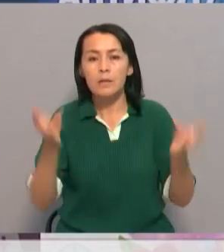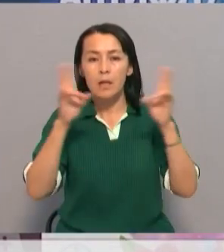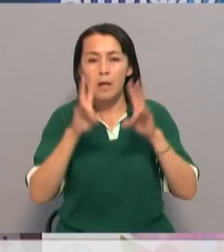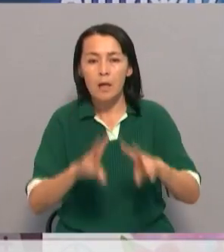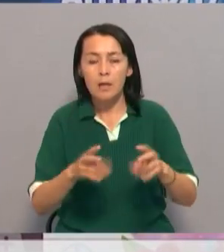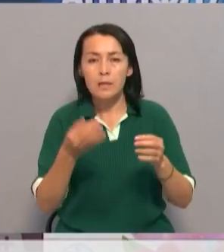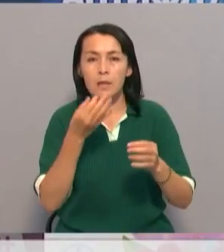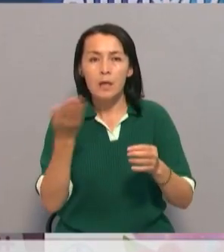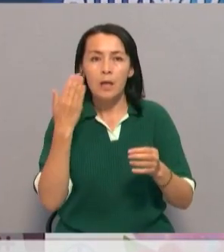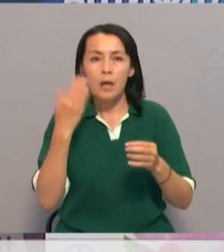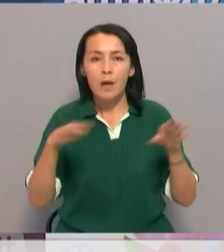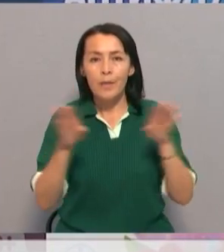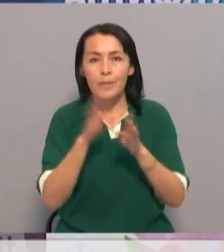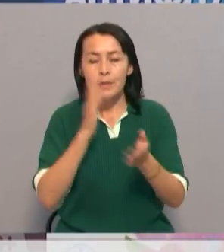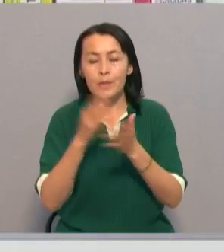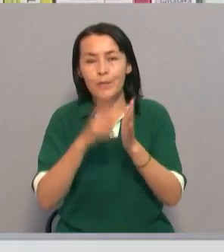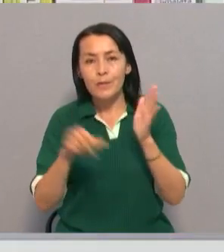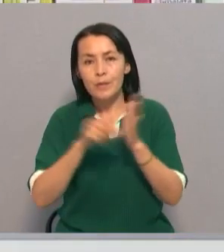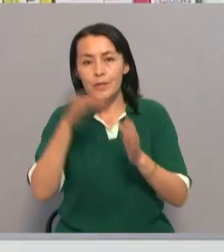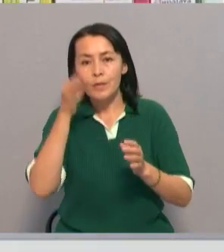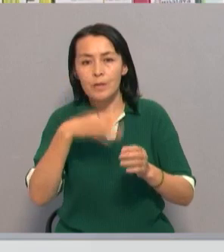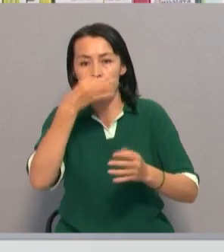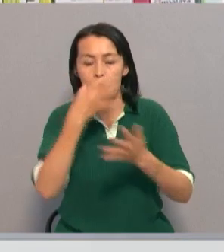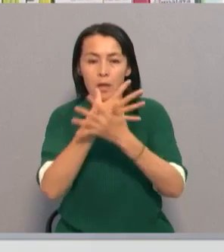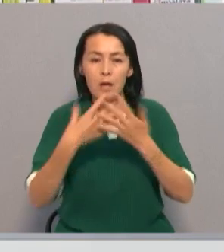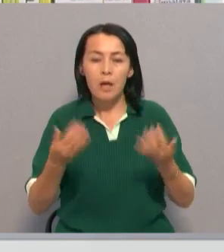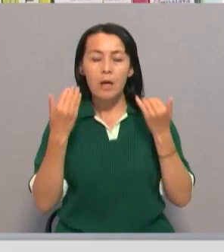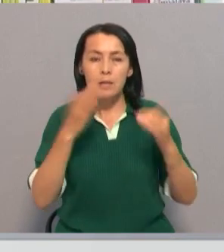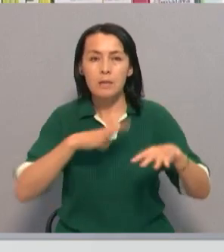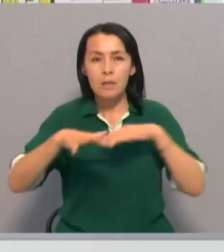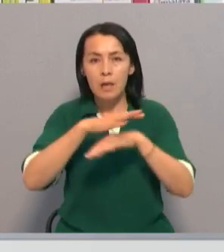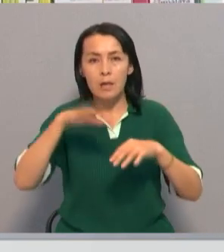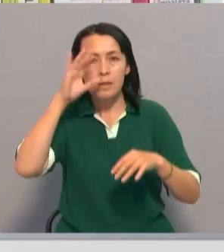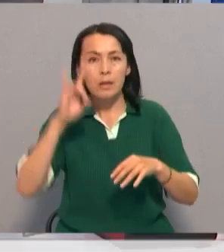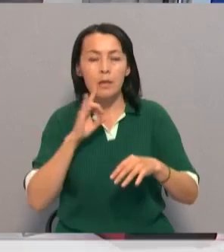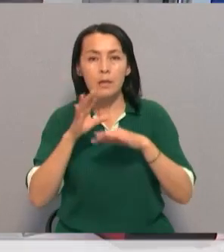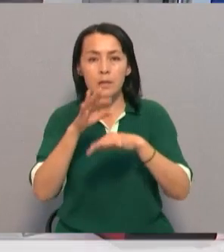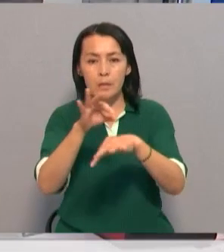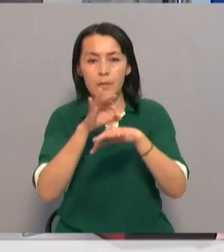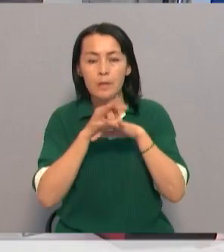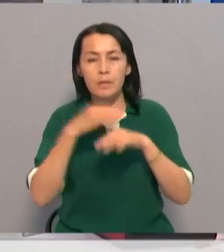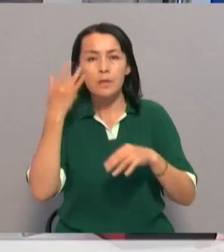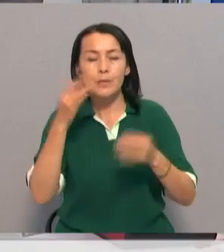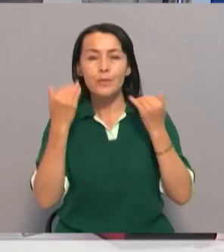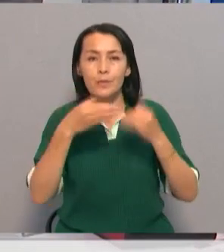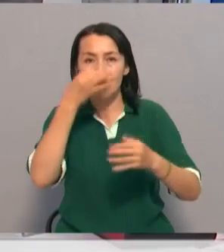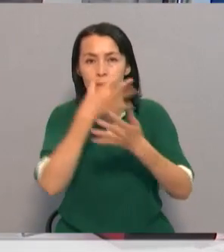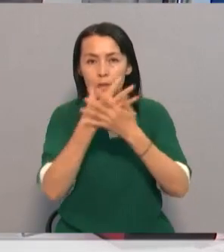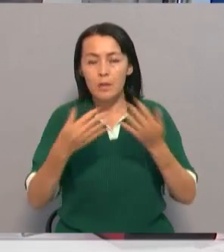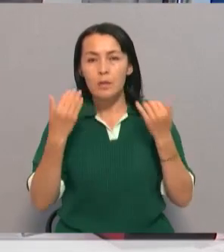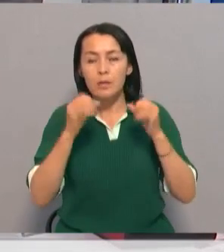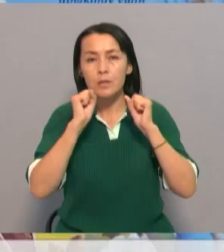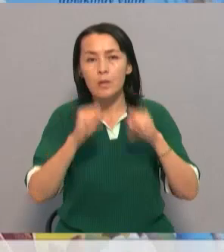обуви. Ранее специалисты пояснили, 86% лекарственных средств на рынке Казахстана поставляется из-за рубежа. Указанные лекарственные